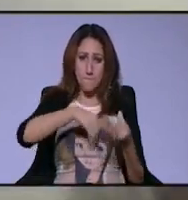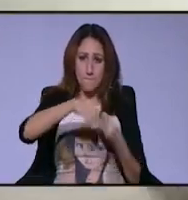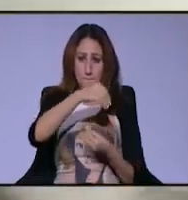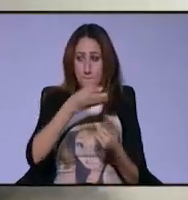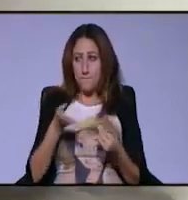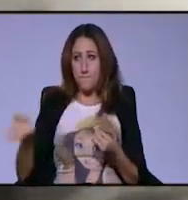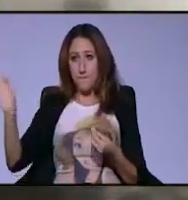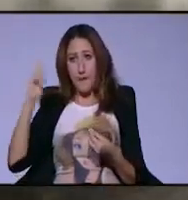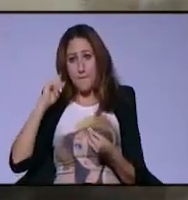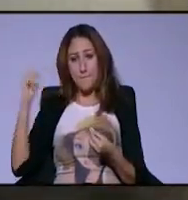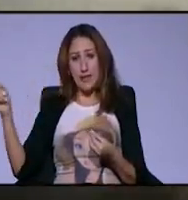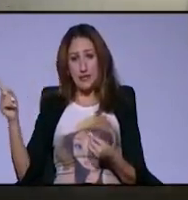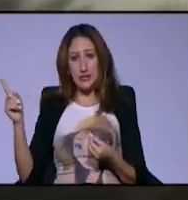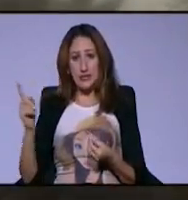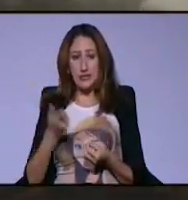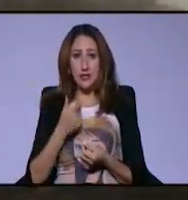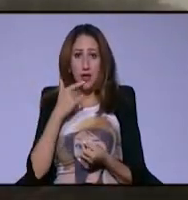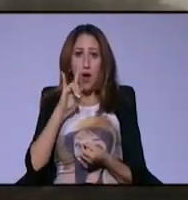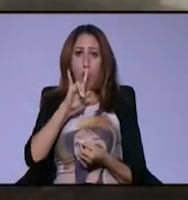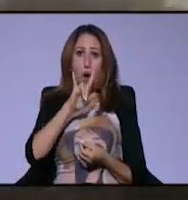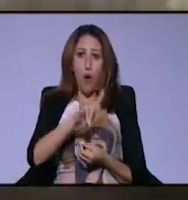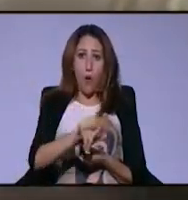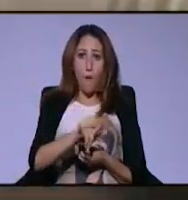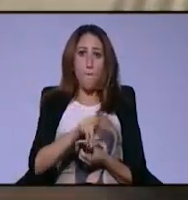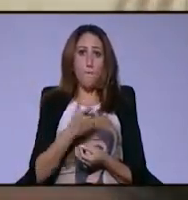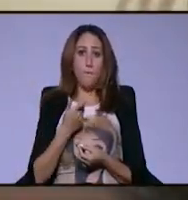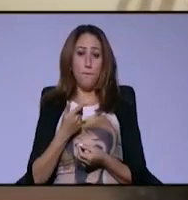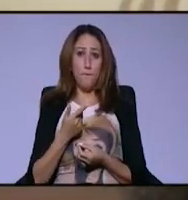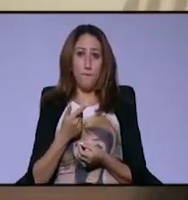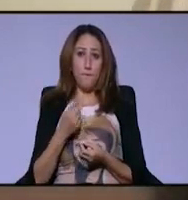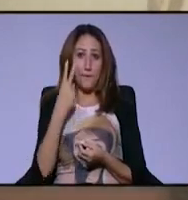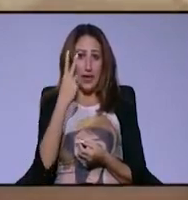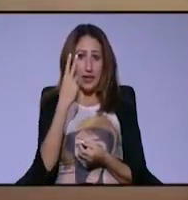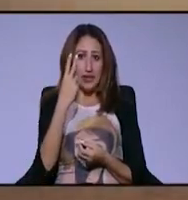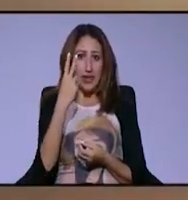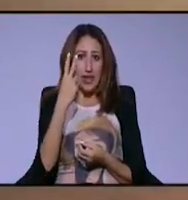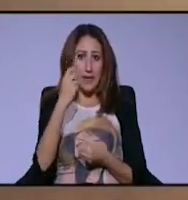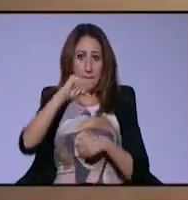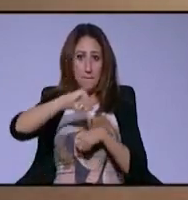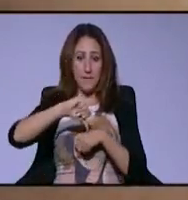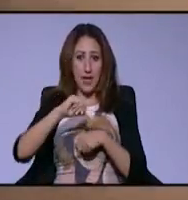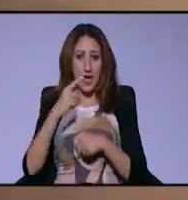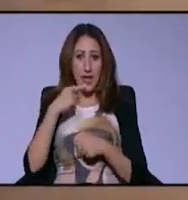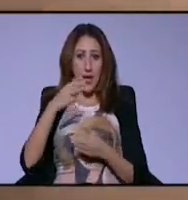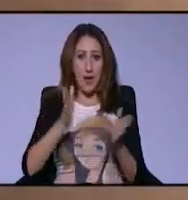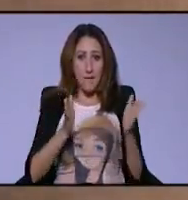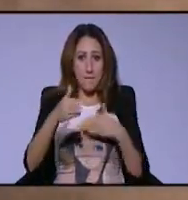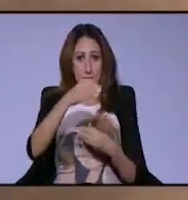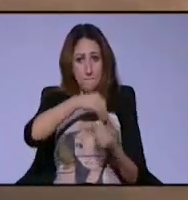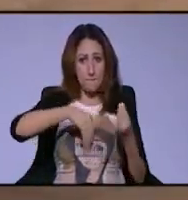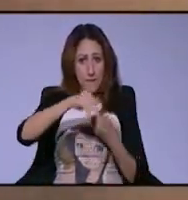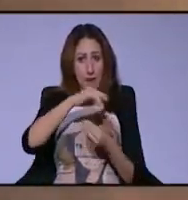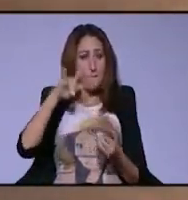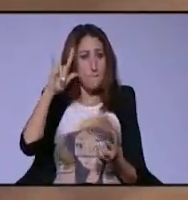برز فيه الحب والتعلق العظيم للبقعتين المقدستين، فمكة المكرمة كانت أحب